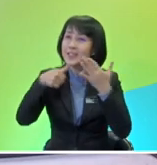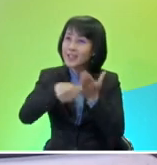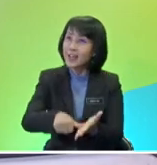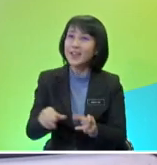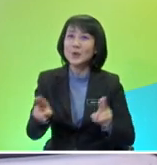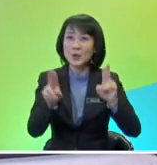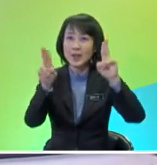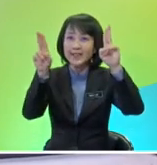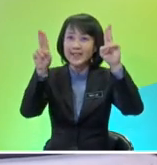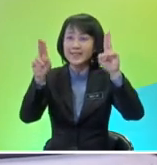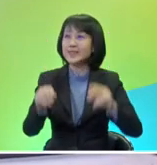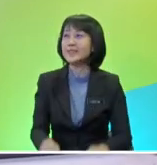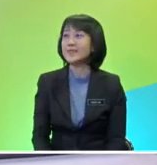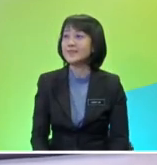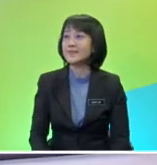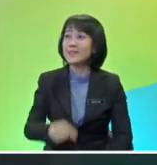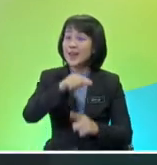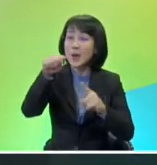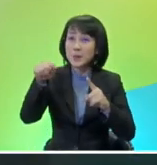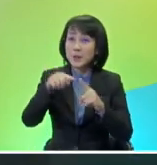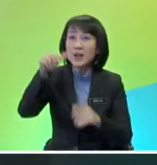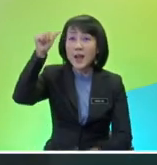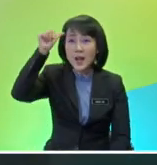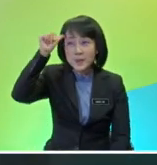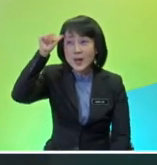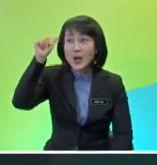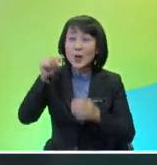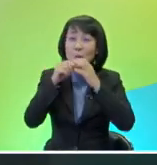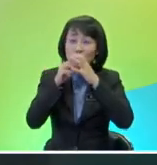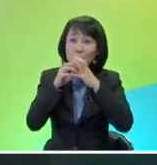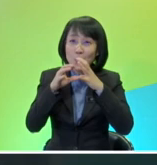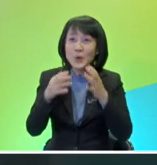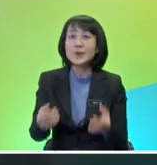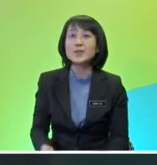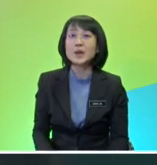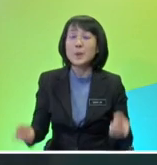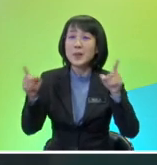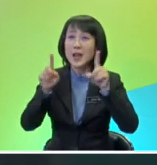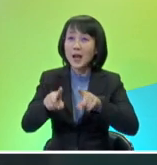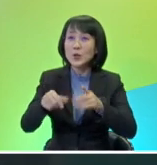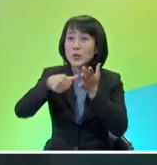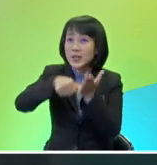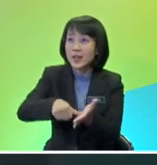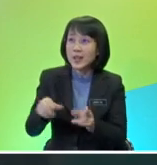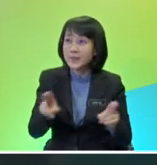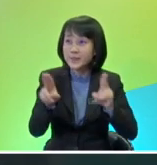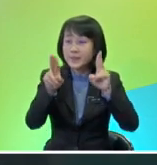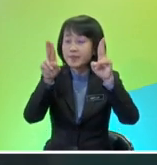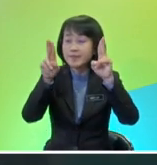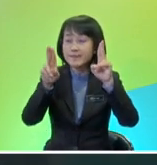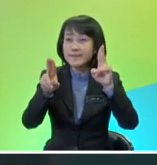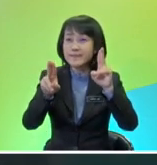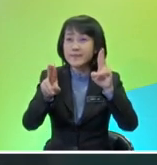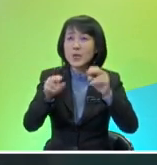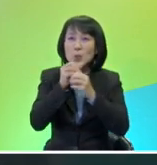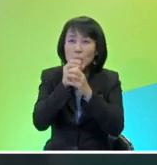tersebut. Apabila Abang Akmal cuba meniup, berlaku tekanan udara yang menyebabkan balon tersebut tidak dapat ditiup.